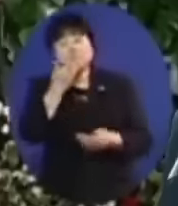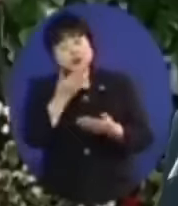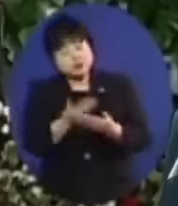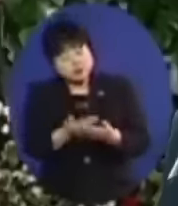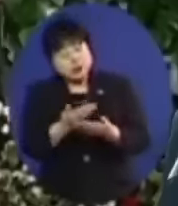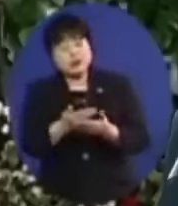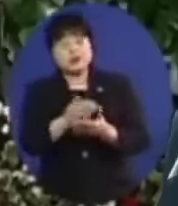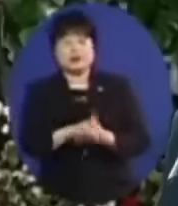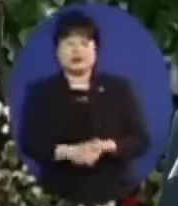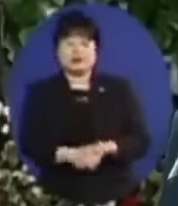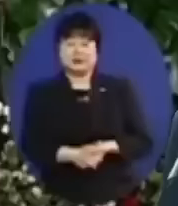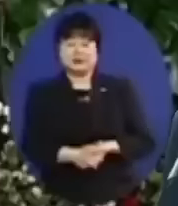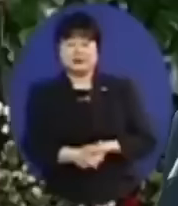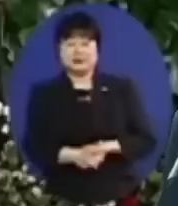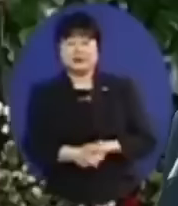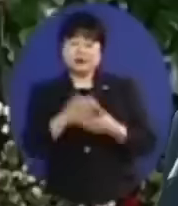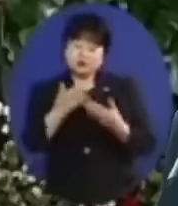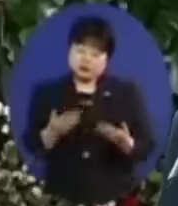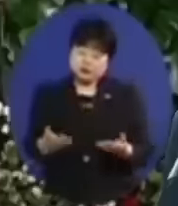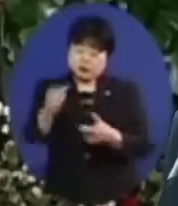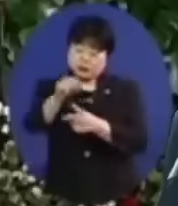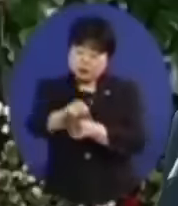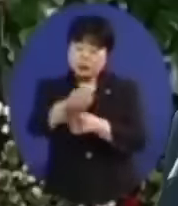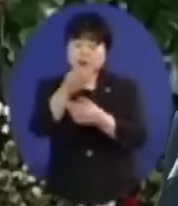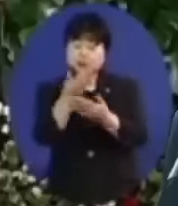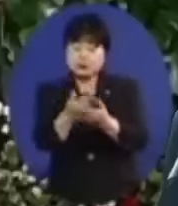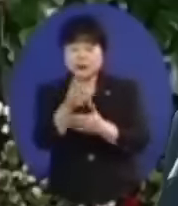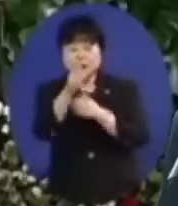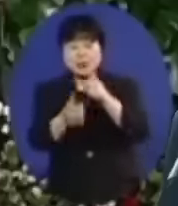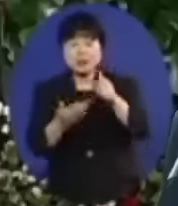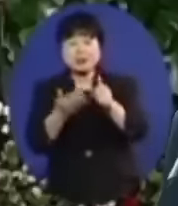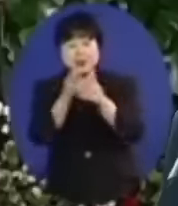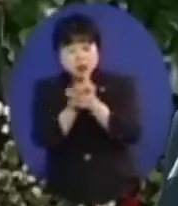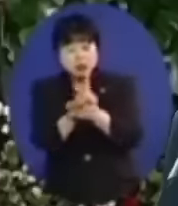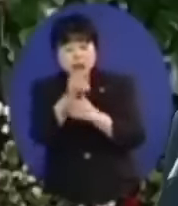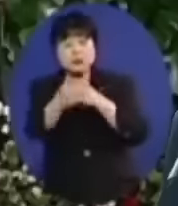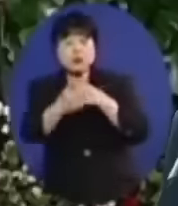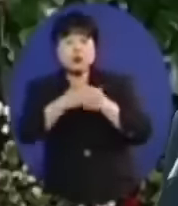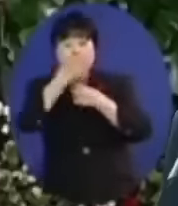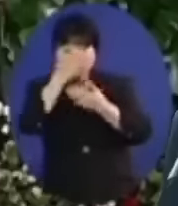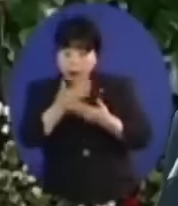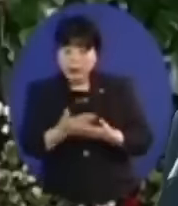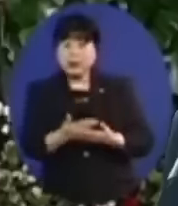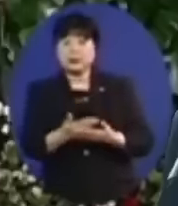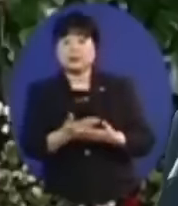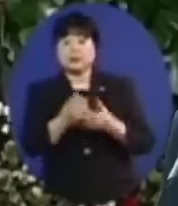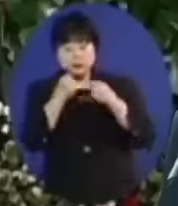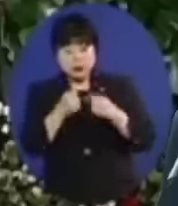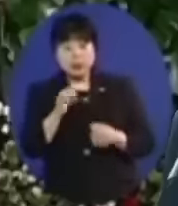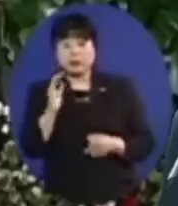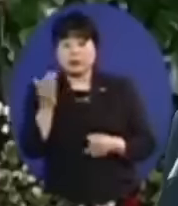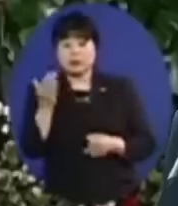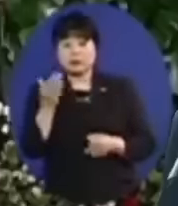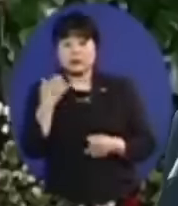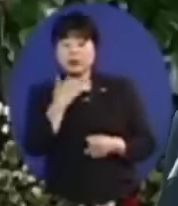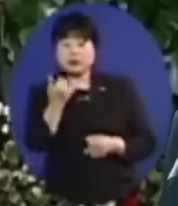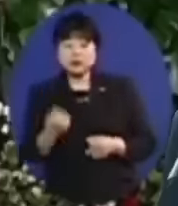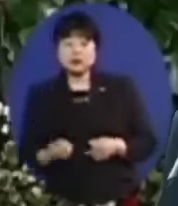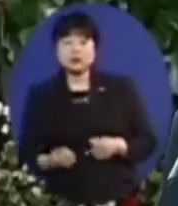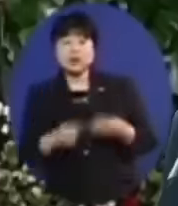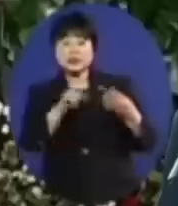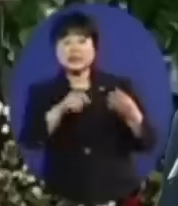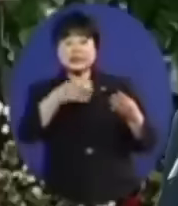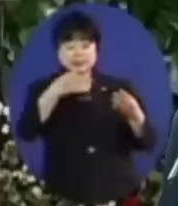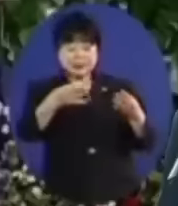주시옵소서, 쉴 수 있도록 해주시옵소서. 하나님께 기도해서 하나님이 도움을 받아가지고서 살았습니다. 베드로전서 4장